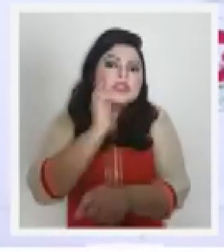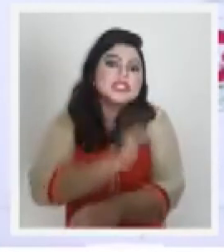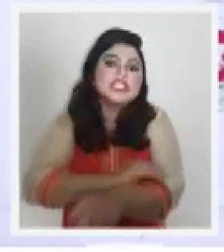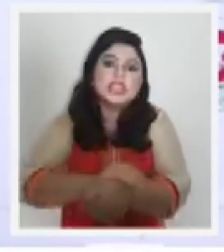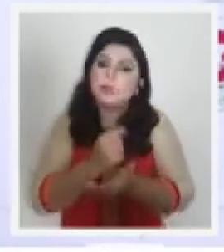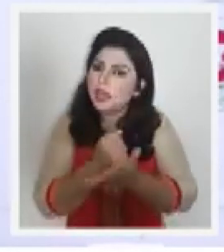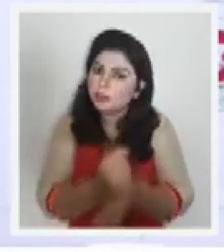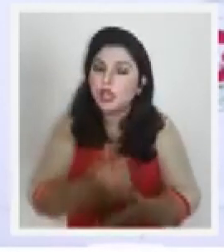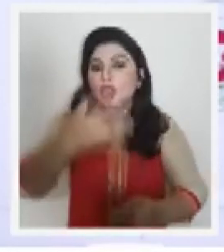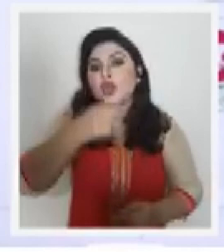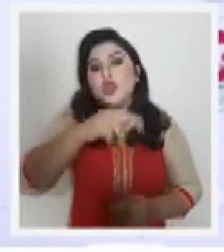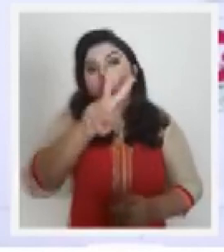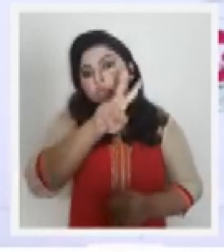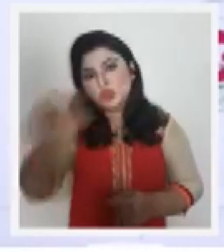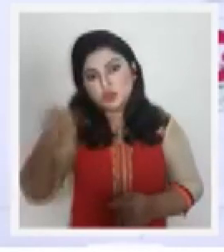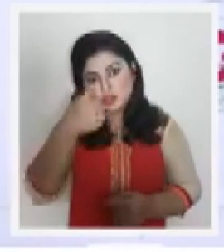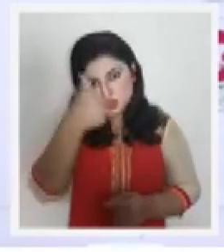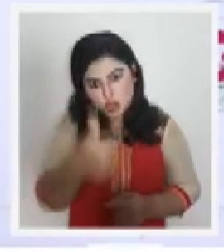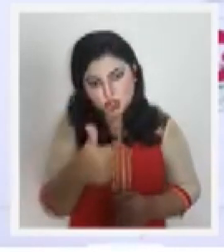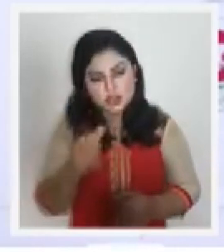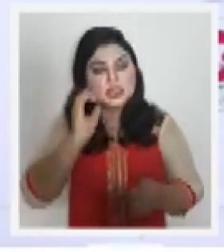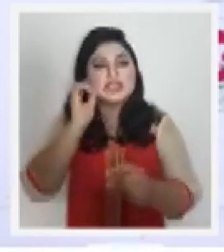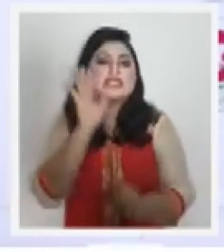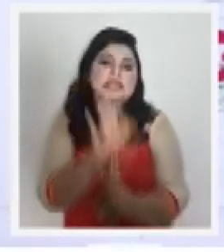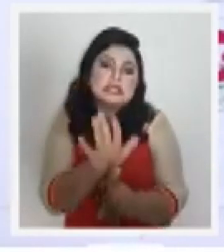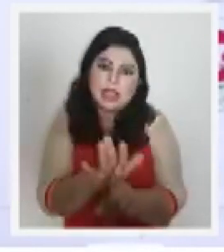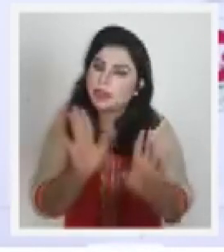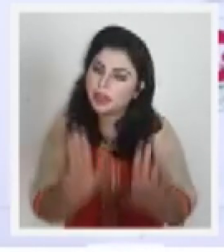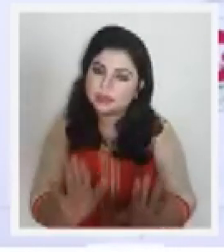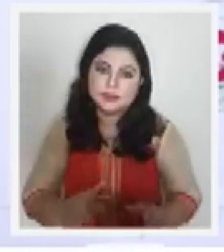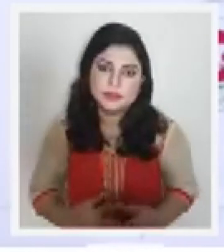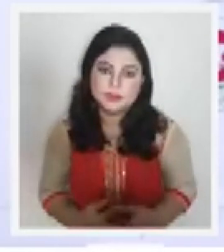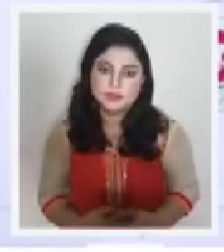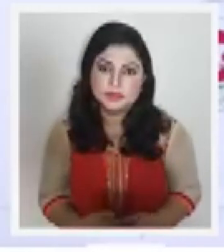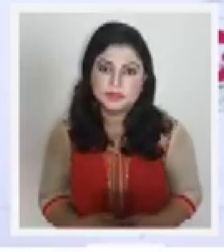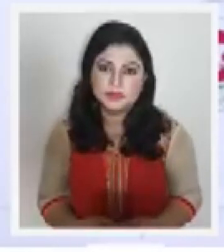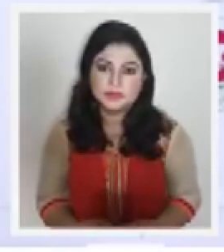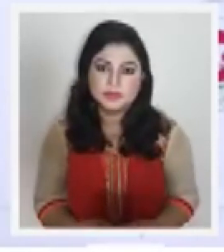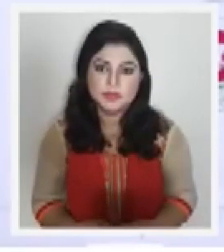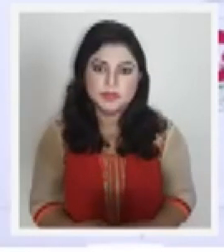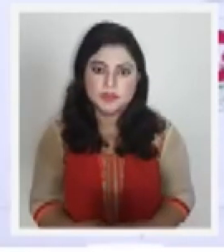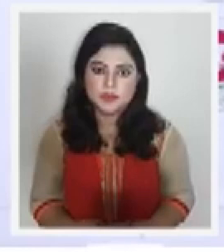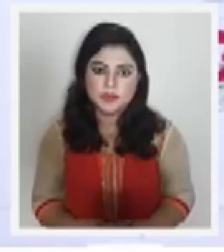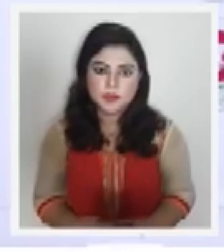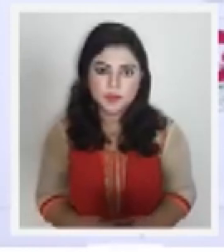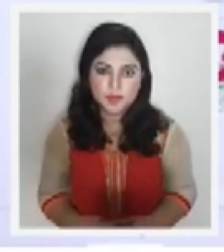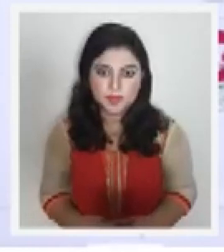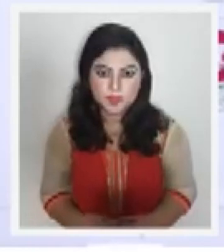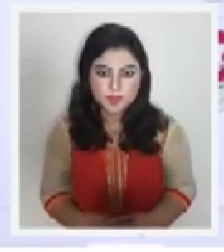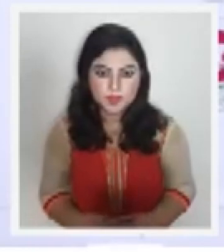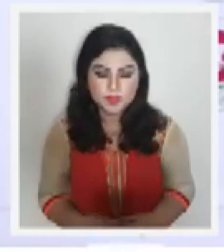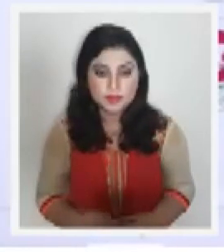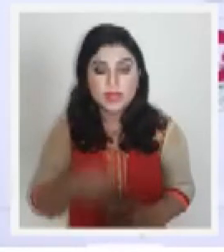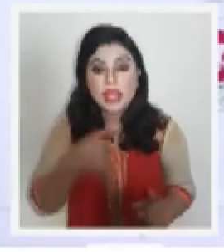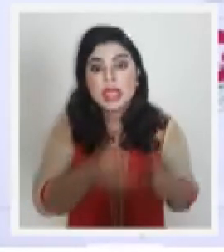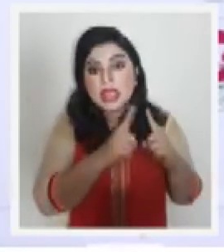1,395 জন গর্ভবতী মা ও শিশুকে চিকিৎসা সেবা প্রদান করা হয়েছে, যার মধ্যে 206 জন করোনা আক্রান্ত গর্ভবতী মাকে চিকিৎসা সেবা